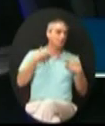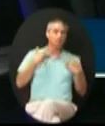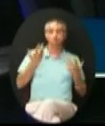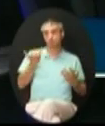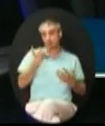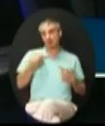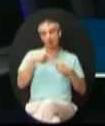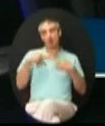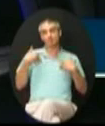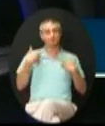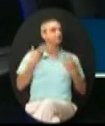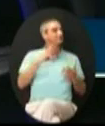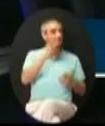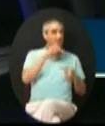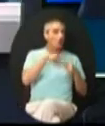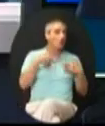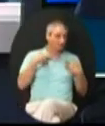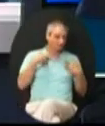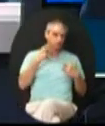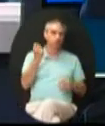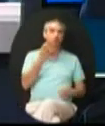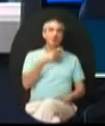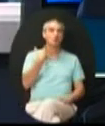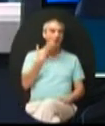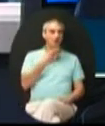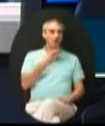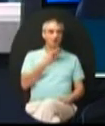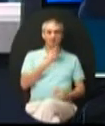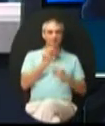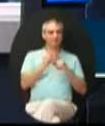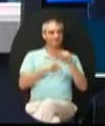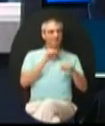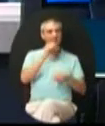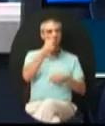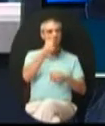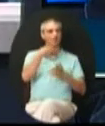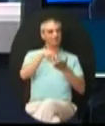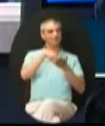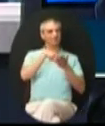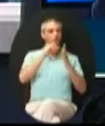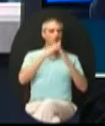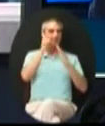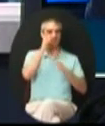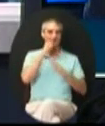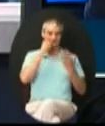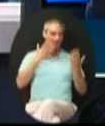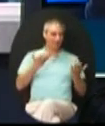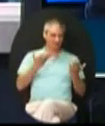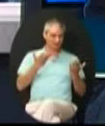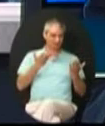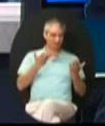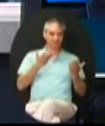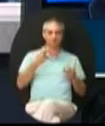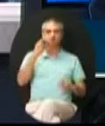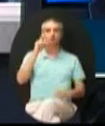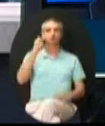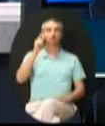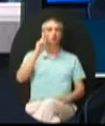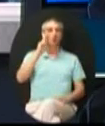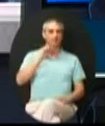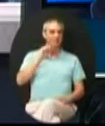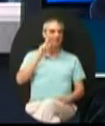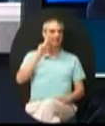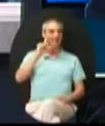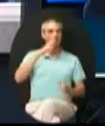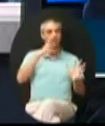לרוב אופטימיסט. אופטימיסט. אז אם אתה אופטימיסט, אז השבוע היה הצעד הראשון לקראת תיקון של הבית הלבן. ג'ון קלי לקח